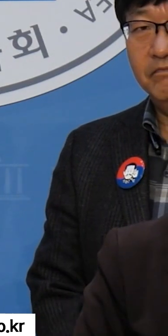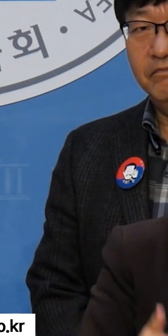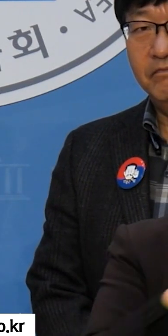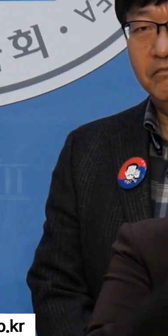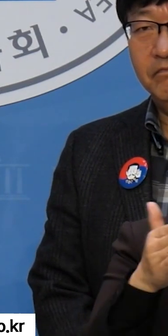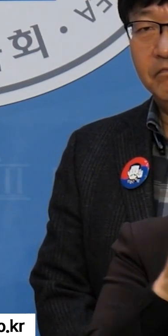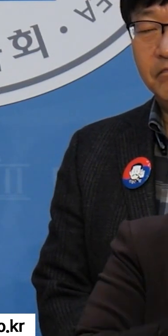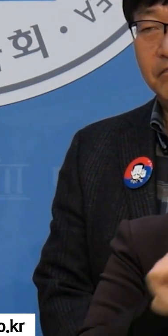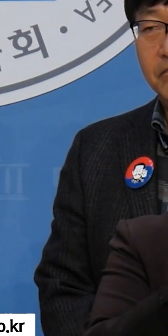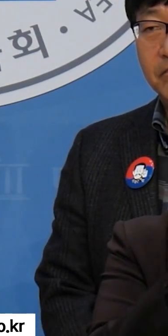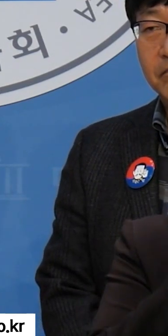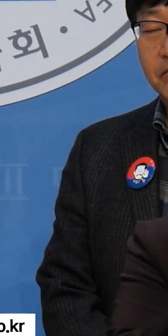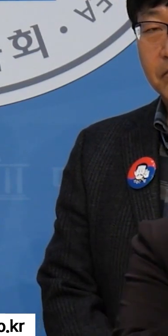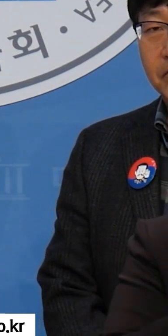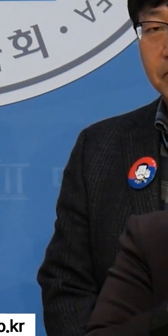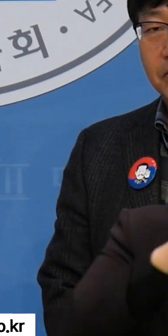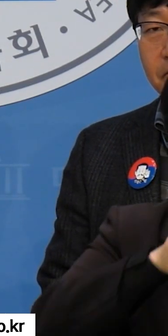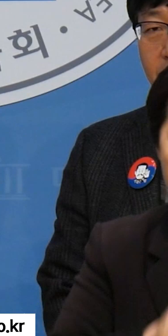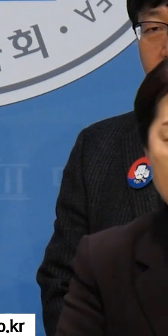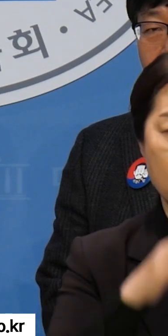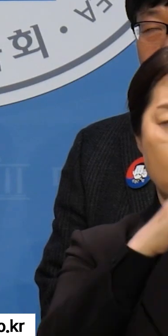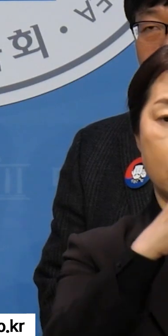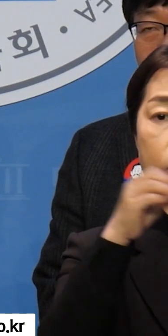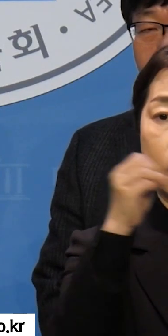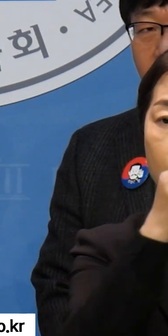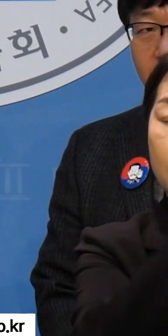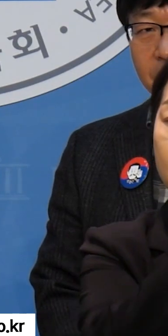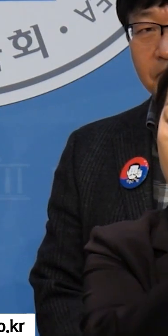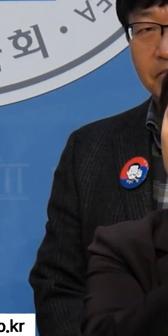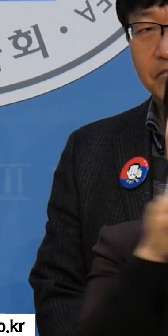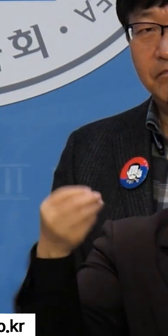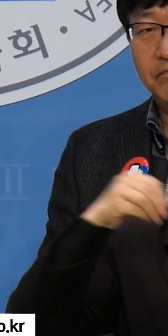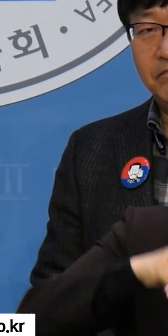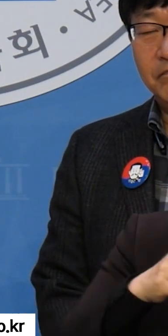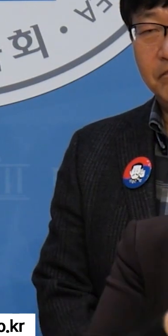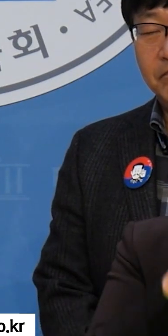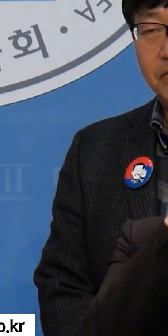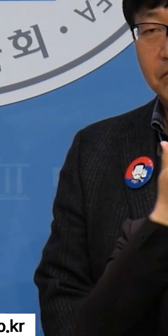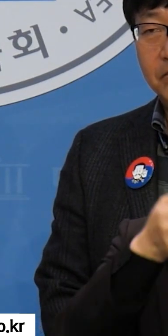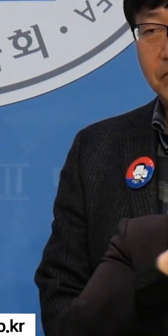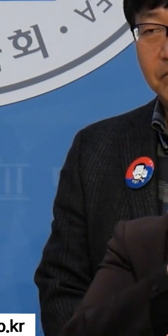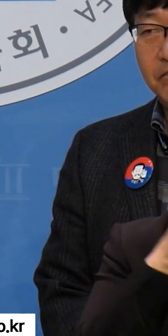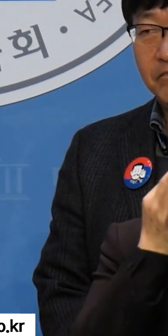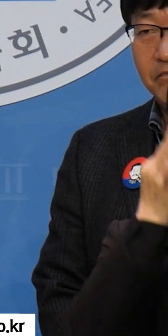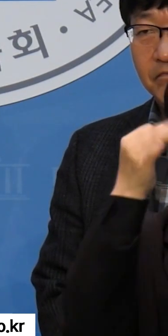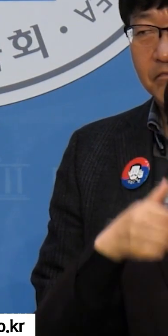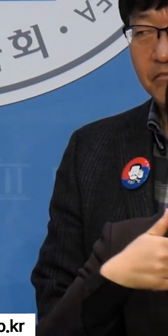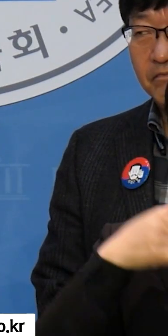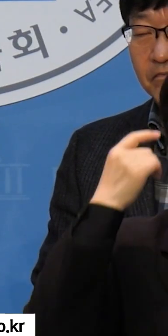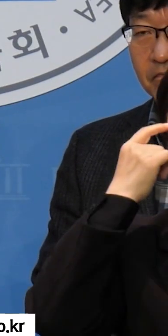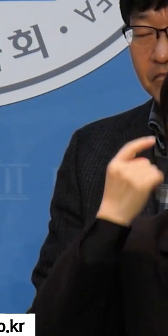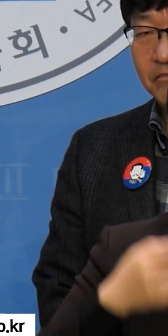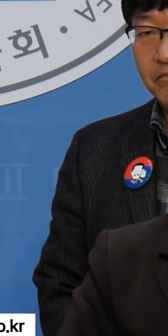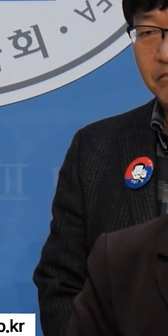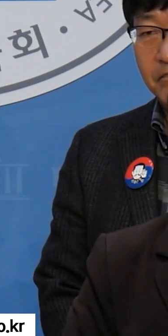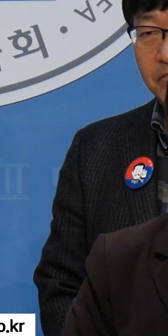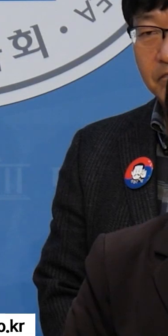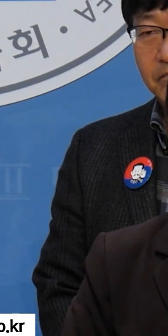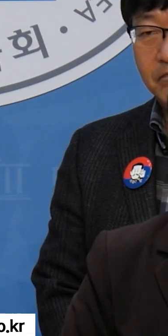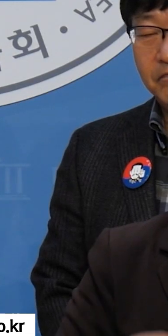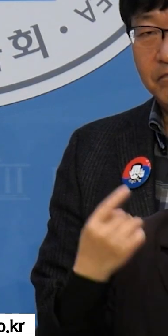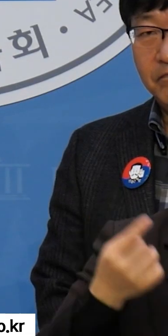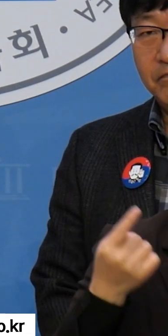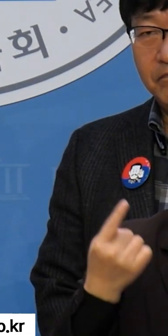따라서 더 다가가서 더 세심하게 소통하고 이를 반영할 수 있도록 노력하는 것이 필요하다 생각하고요. 그리고